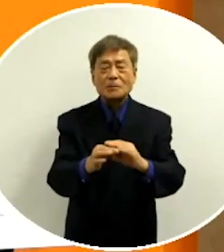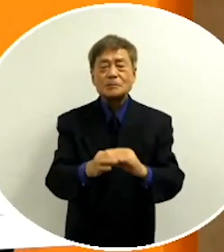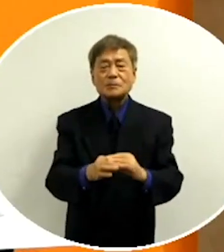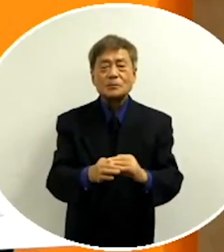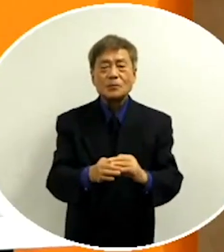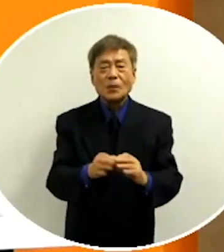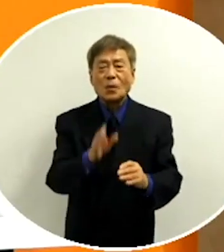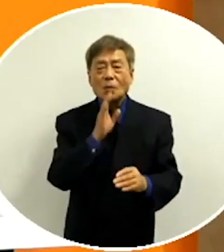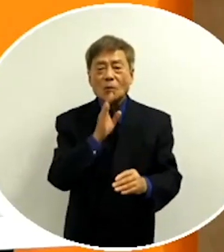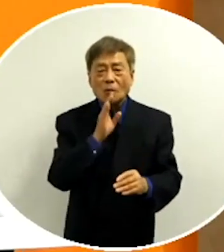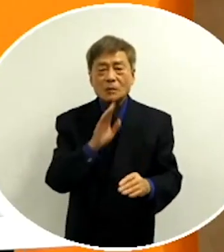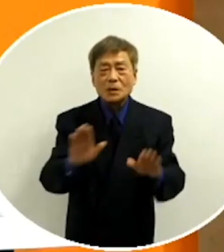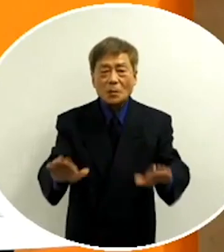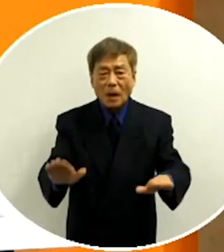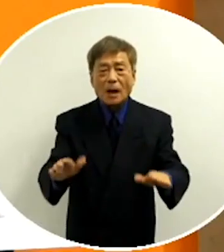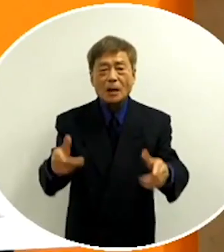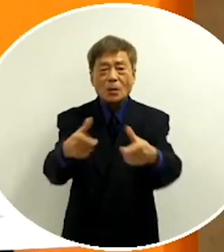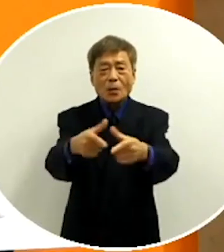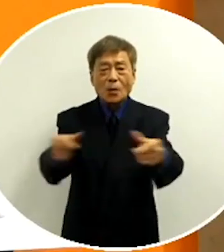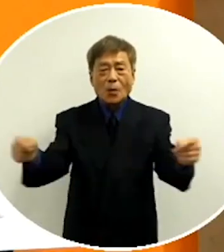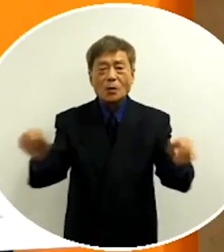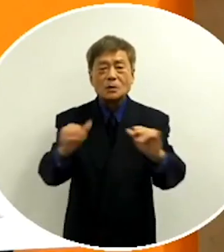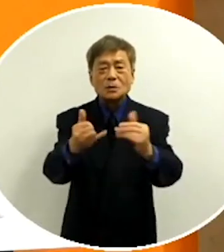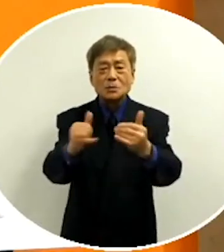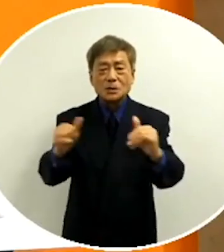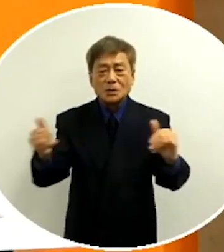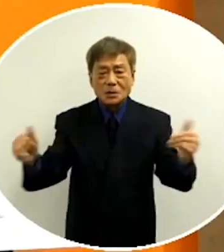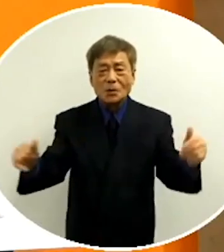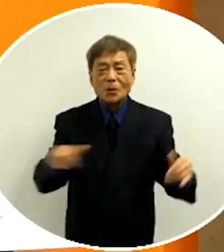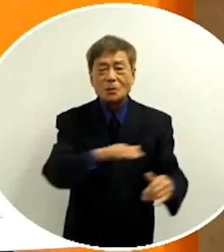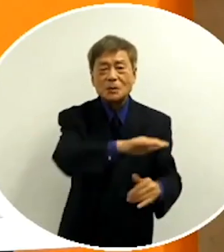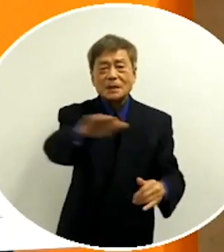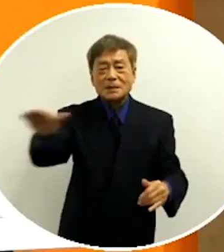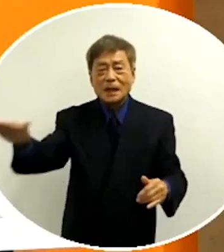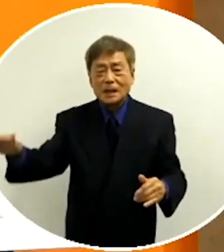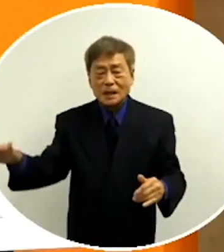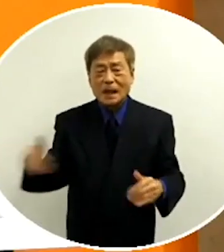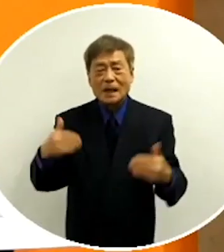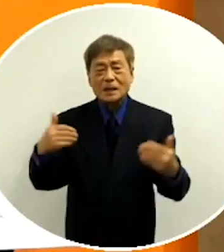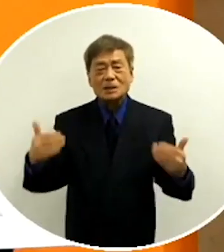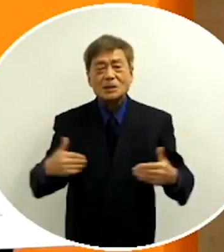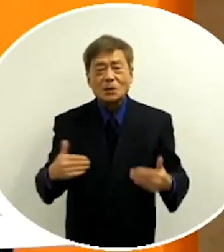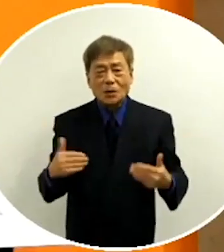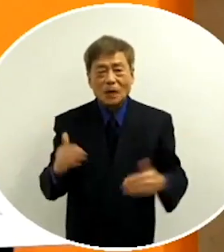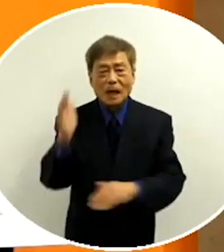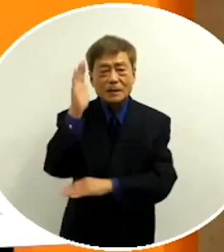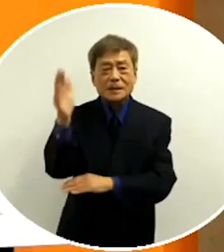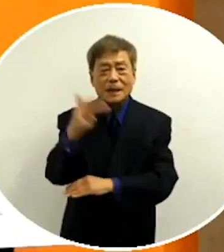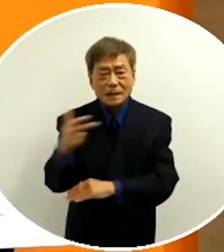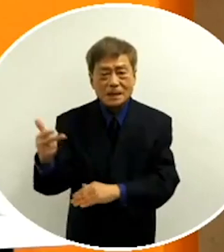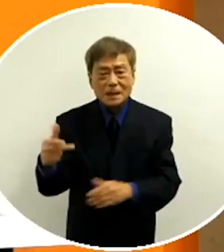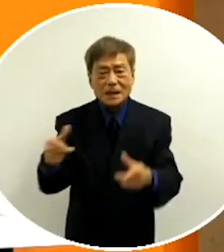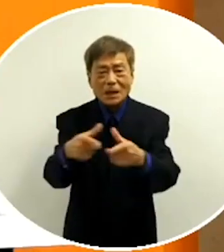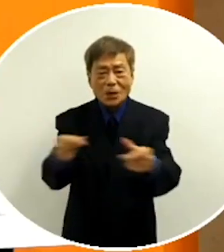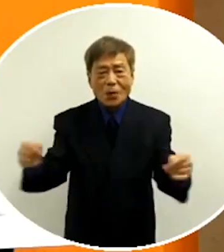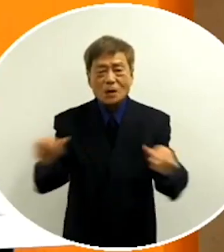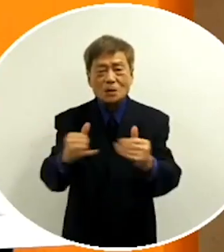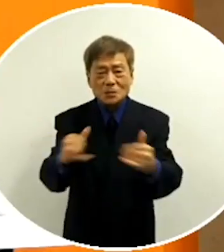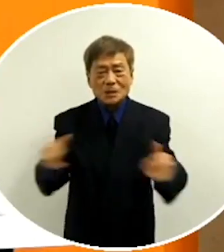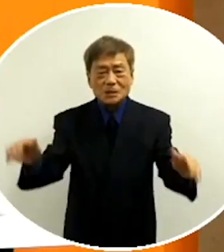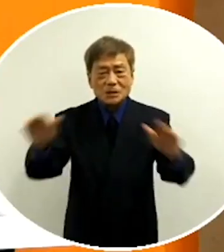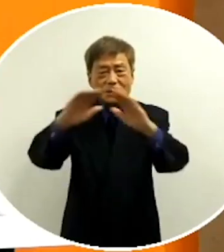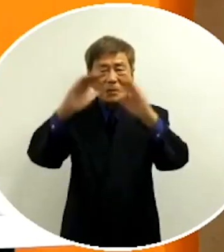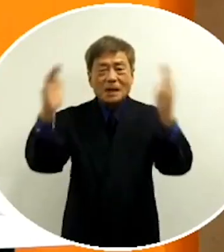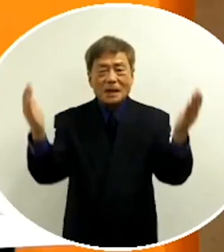本当に国民の不安や願いやそういうものに本当に寄り添える政治姿勢